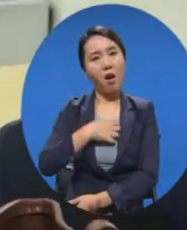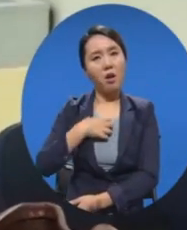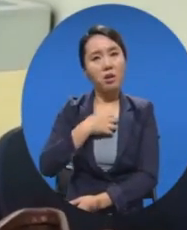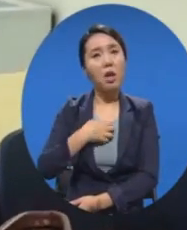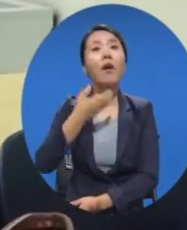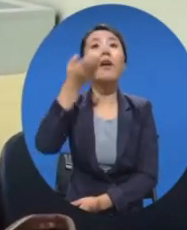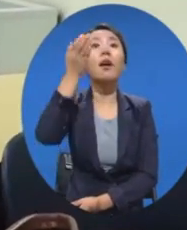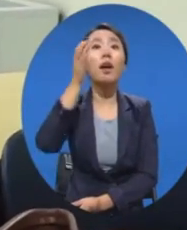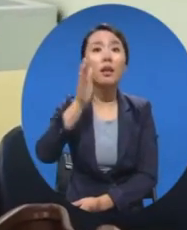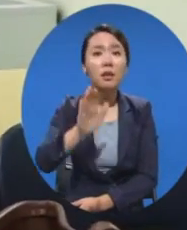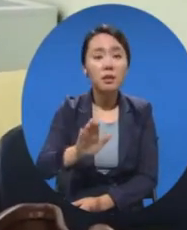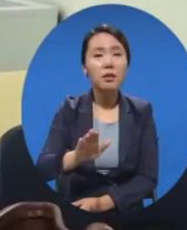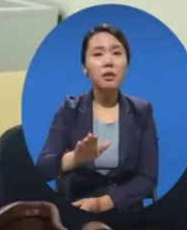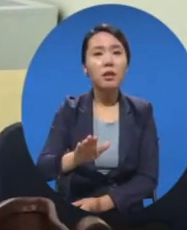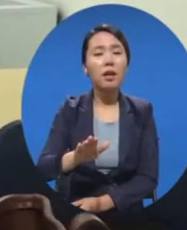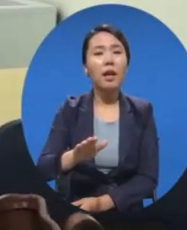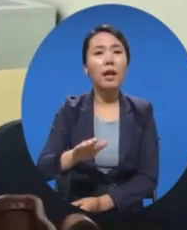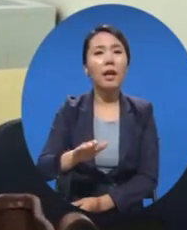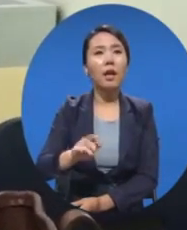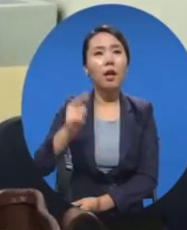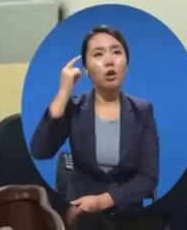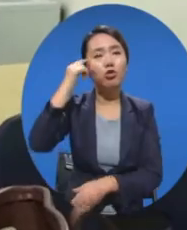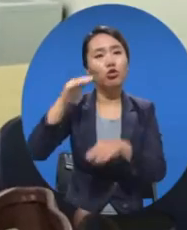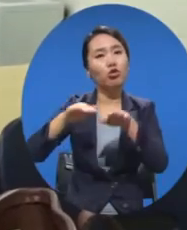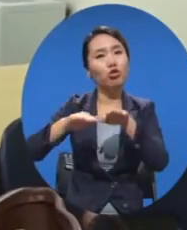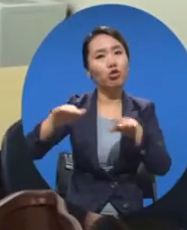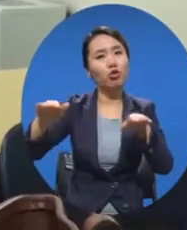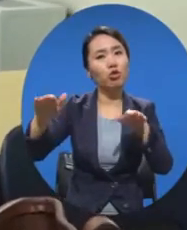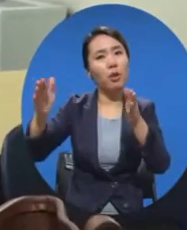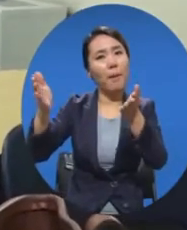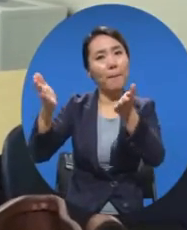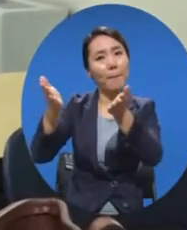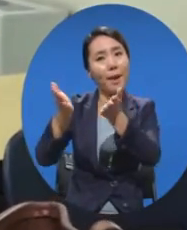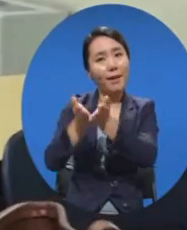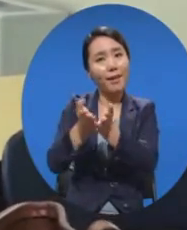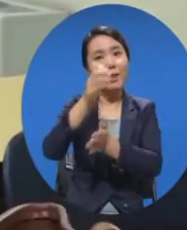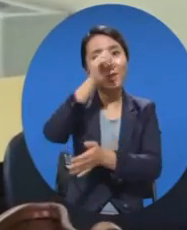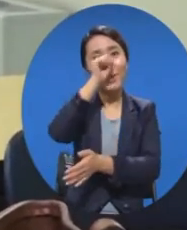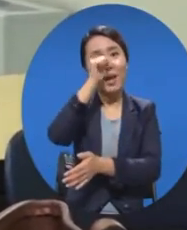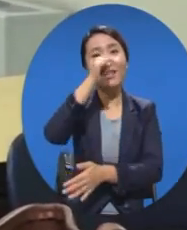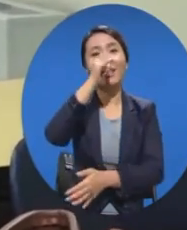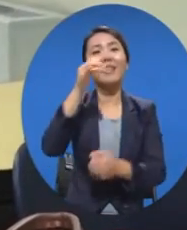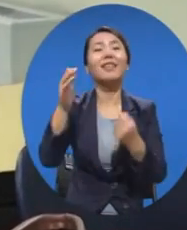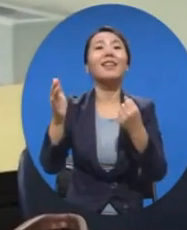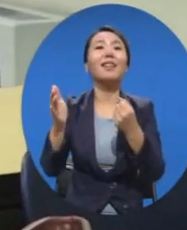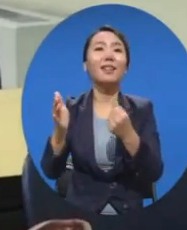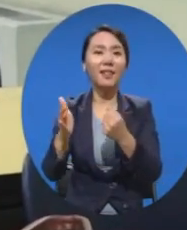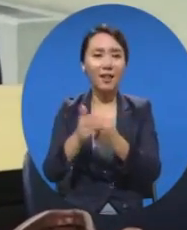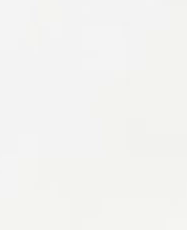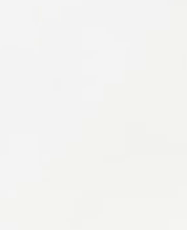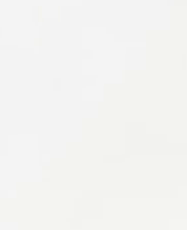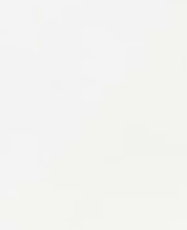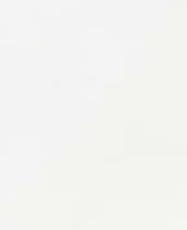그래도 수준에 맞게 많이 좀 좋아지는 게 있어서 우리 아이도 취업할 수 있겠구나. 어떤 그런